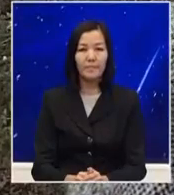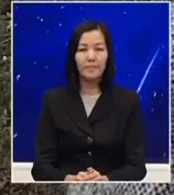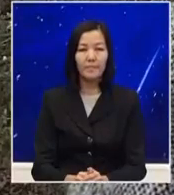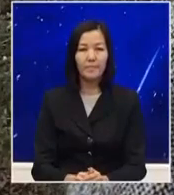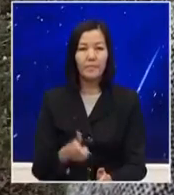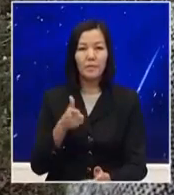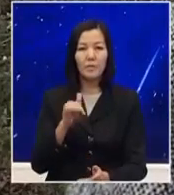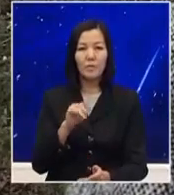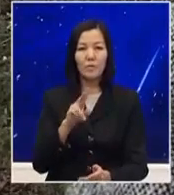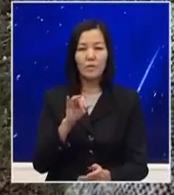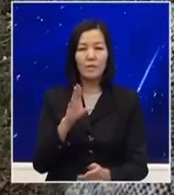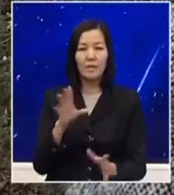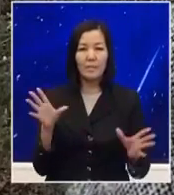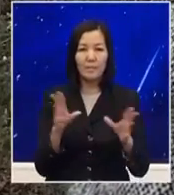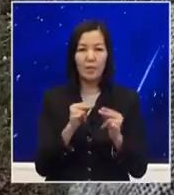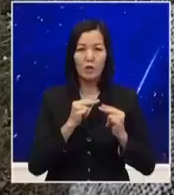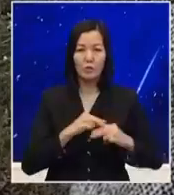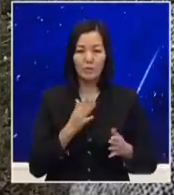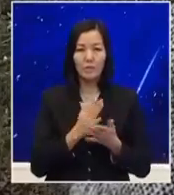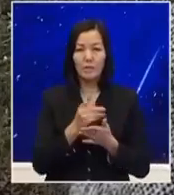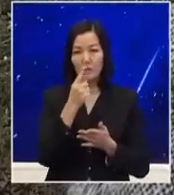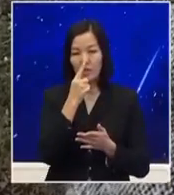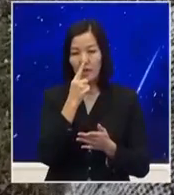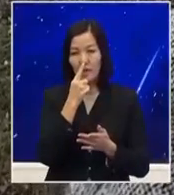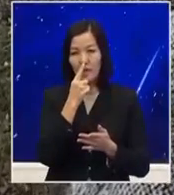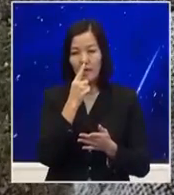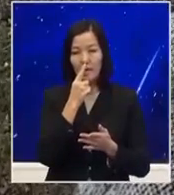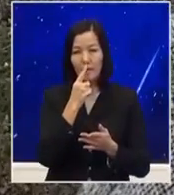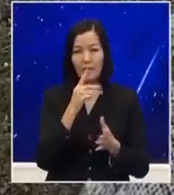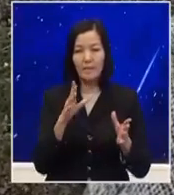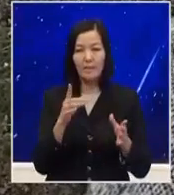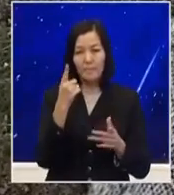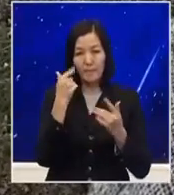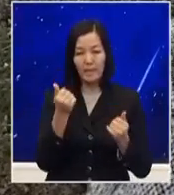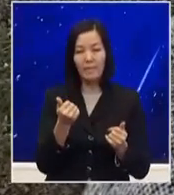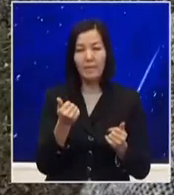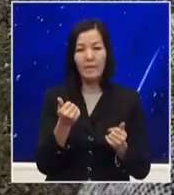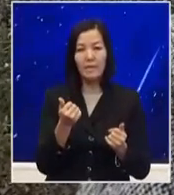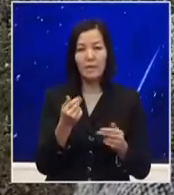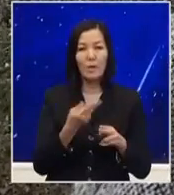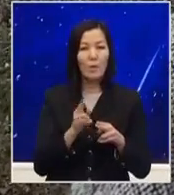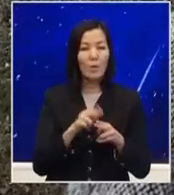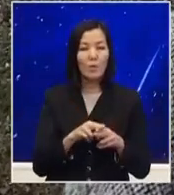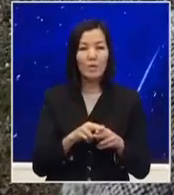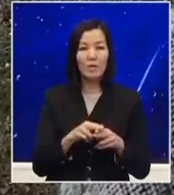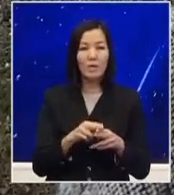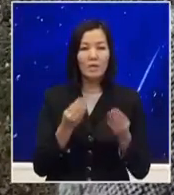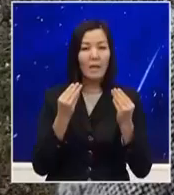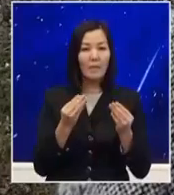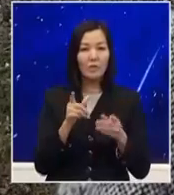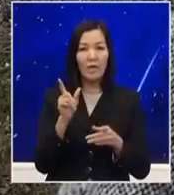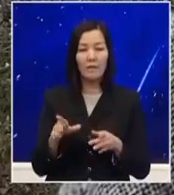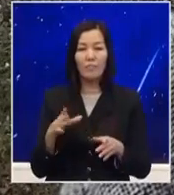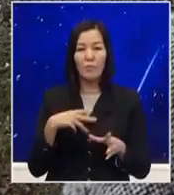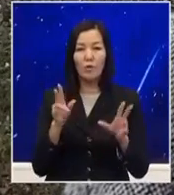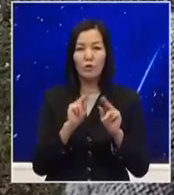Гүлшара Омарқызымен әріптес болдық, жақын араластық. Бір кісідей білемін десем артық емес, өте тамаша жан болатын.